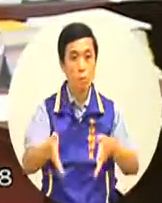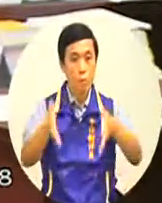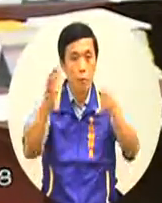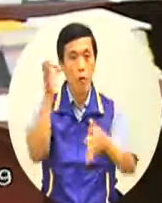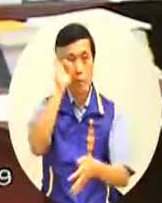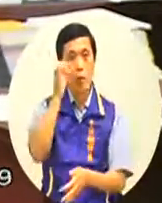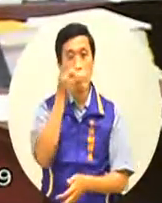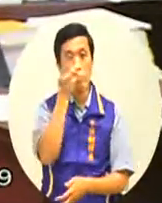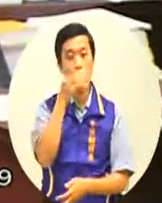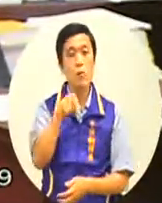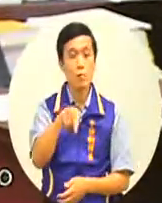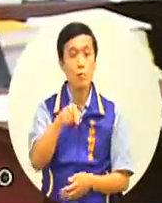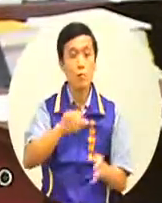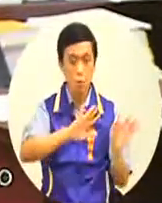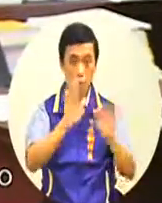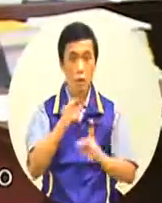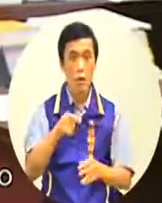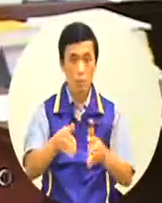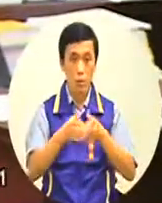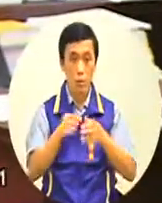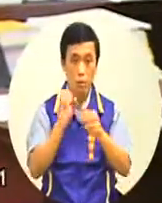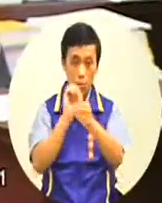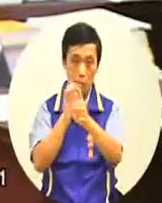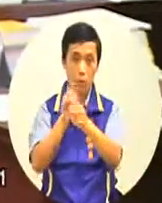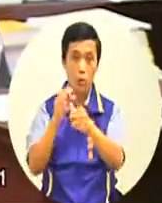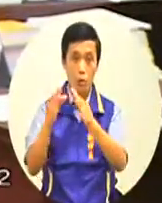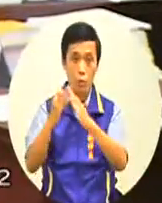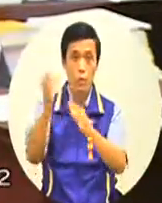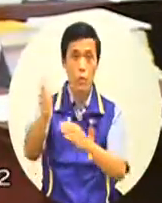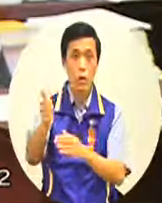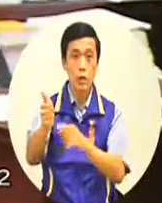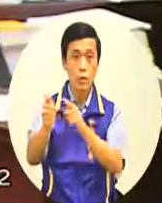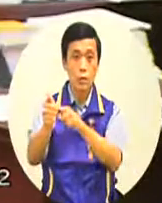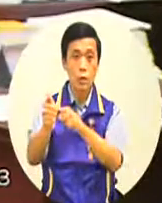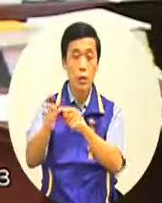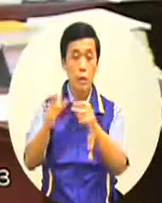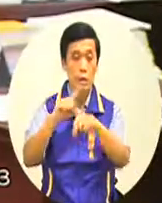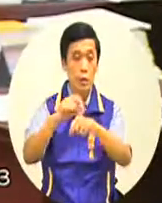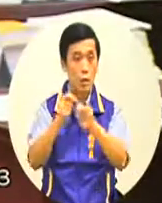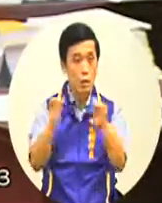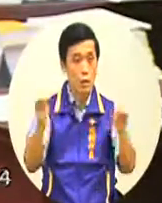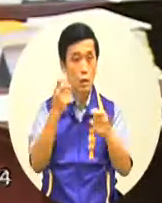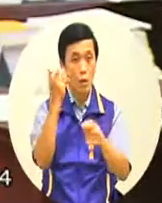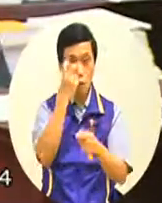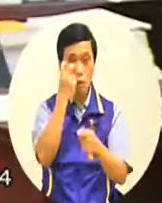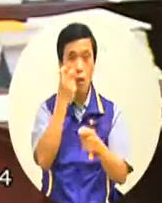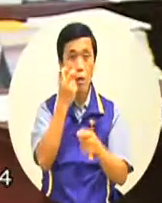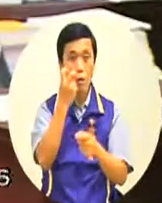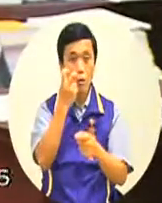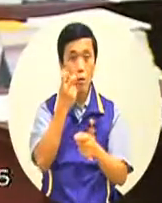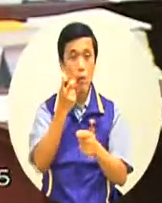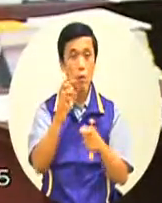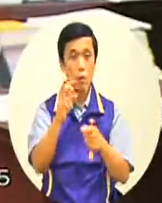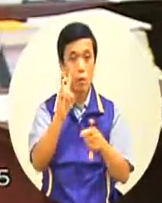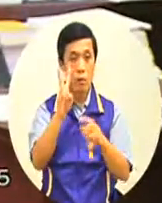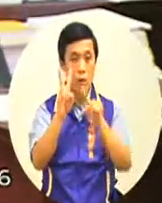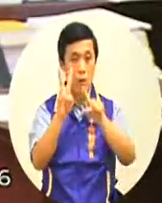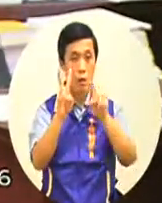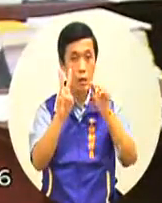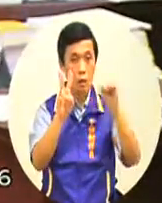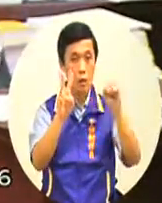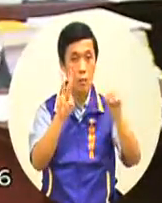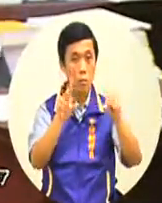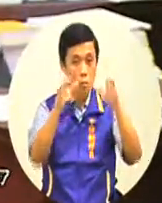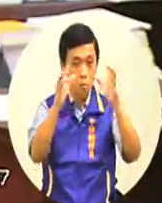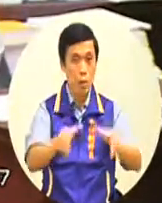以这部分其实是要真的是要呼吁局长，长照 2.0 就是要上路了。那实际上我们也知道缺